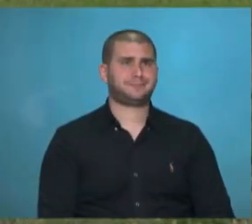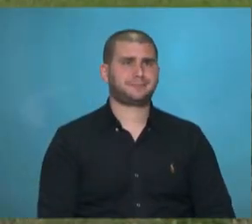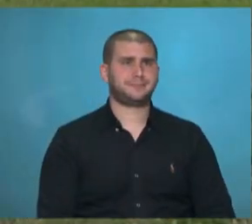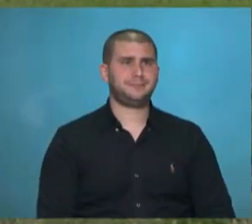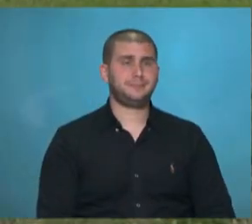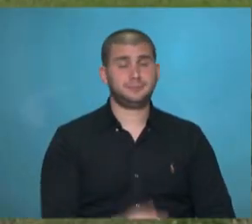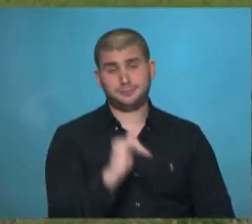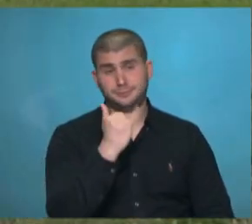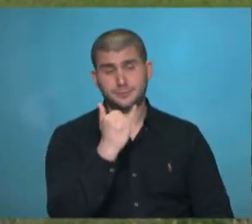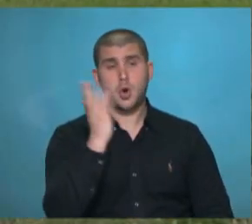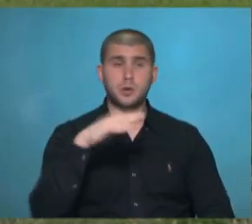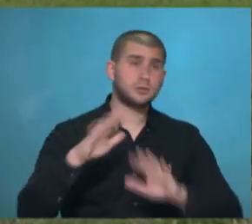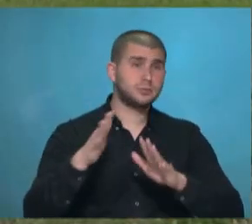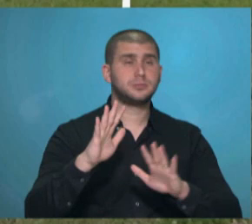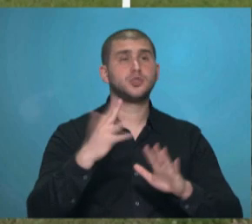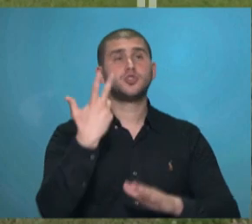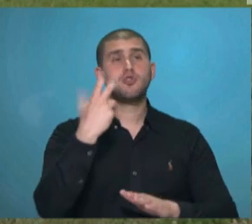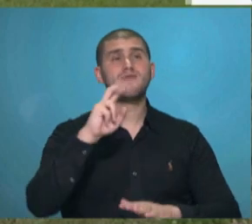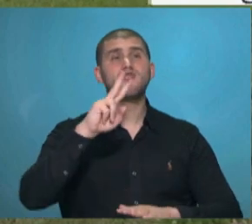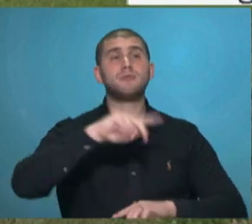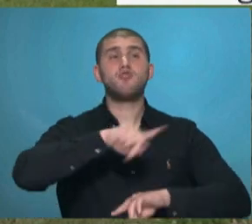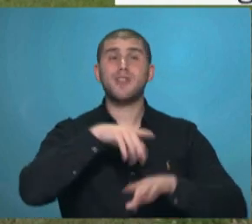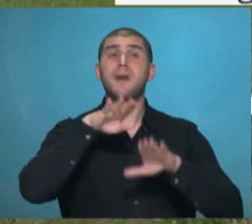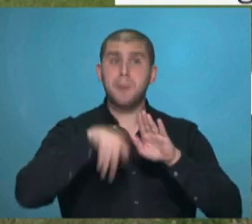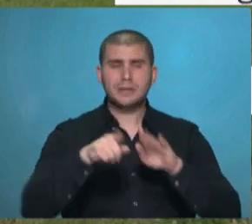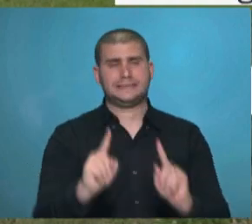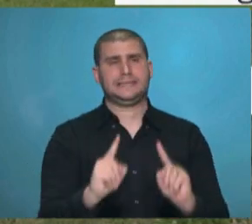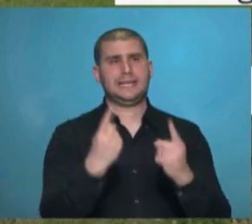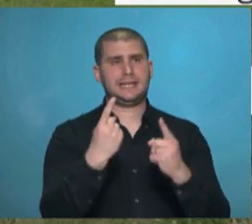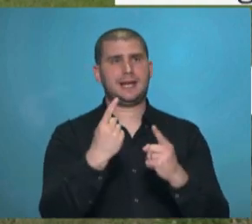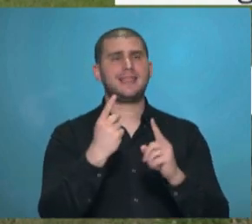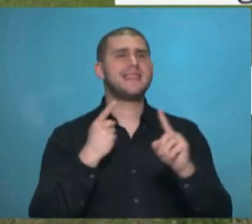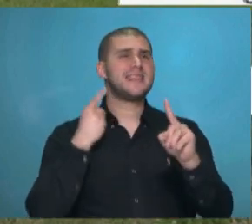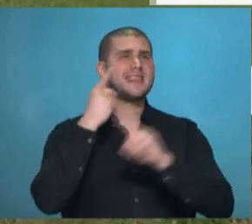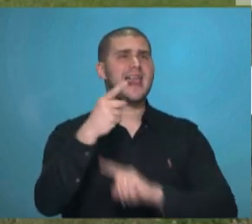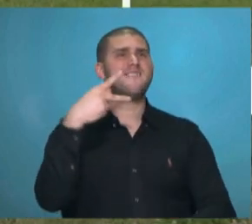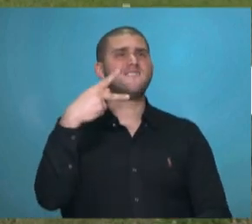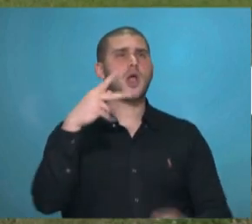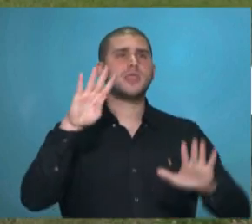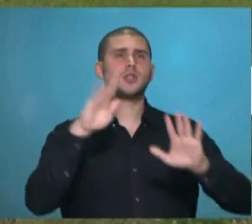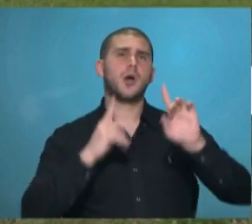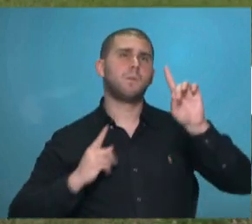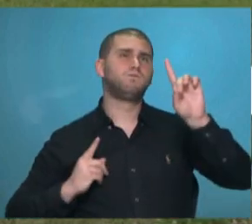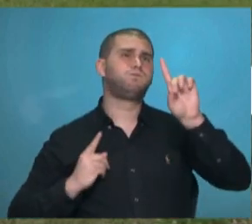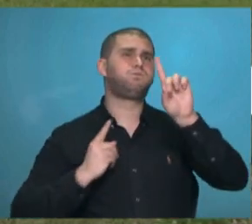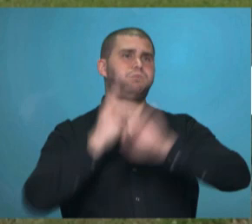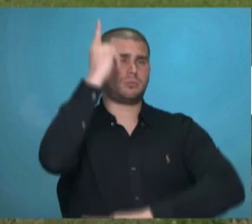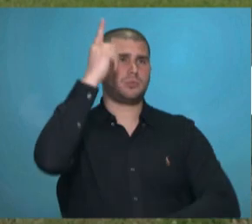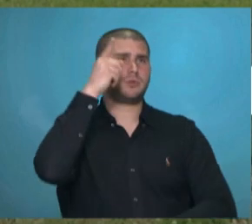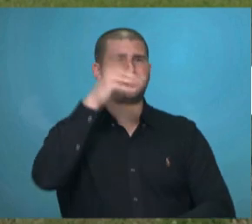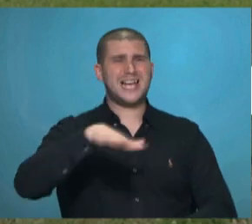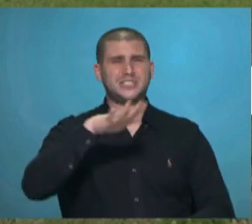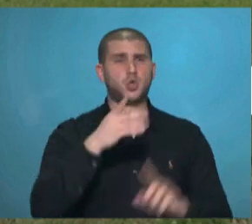כן, מיכל, בעוד פחות מ-32 שעות זה יקרה, טיל הפלקון 9 ישוגר מכאן השיגור, כאן